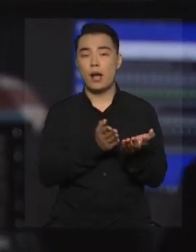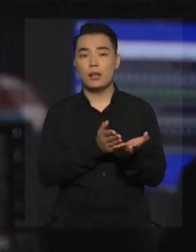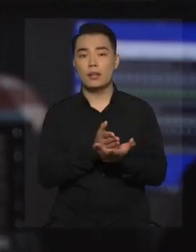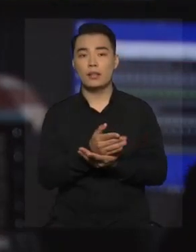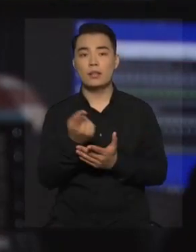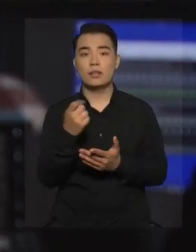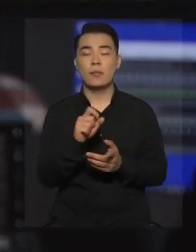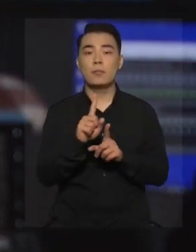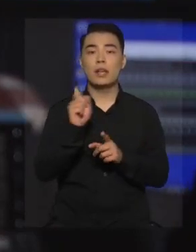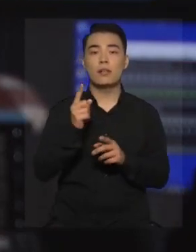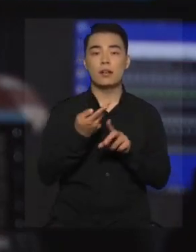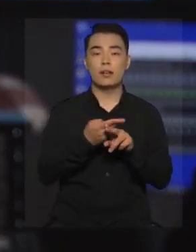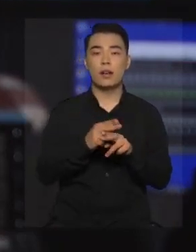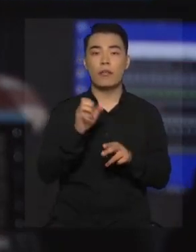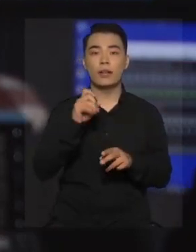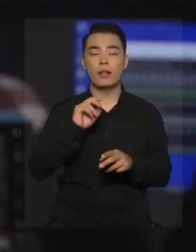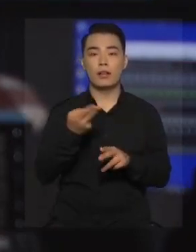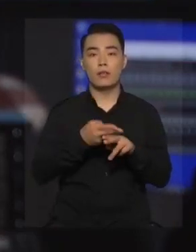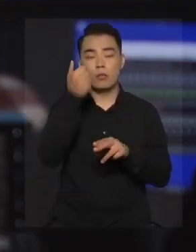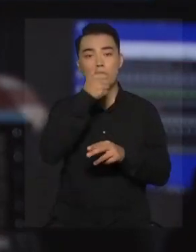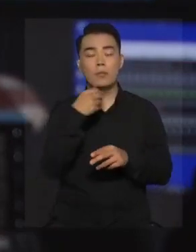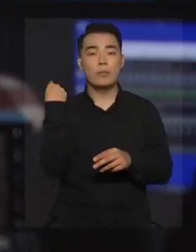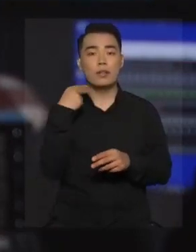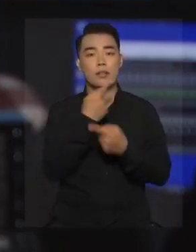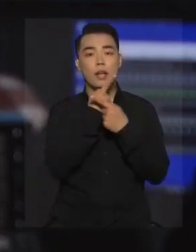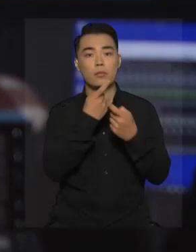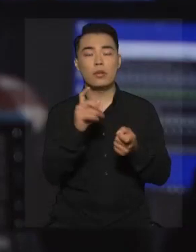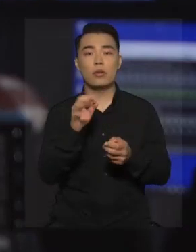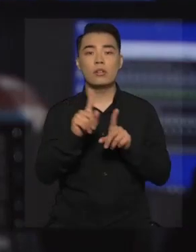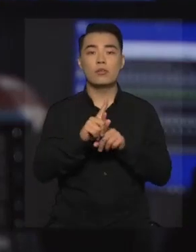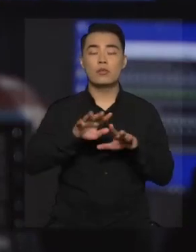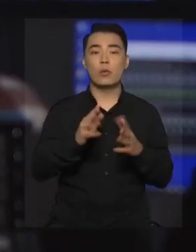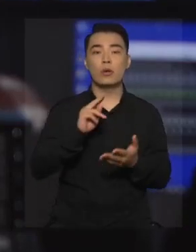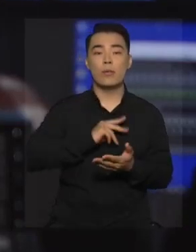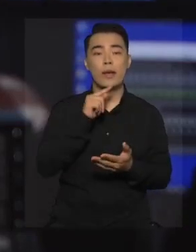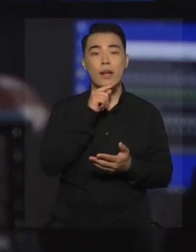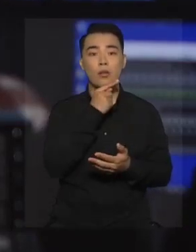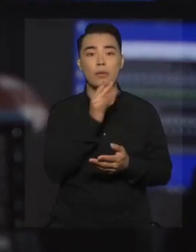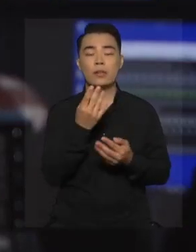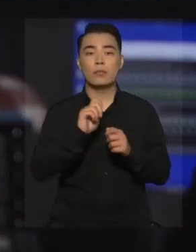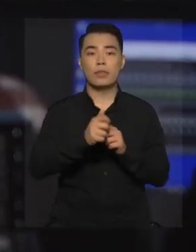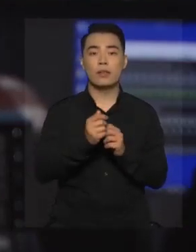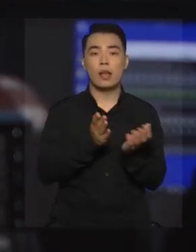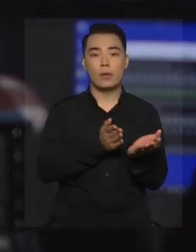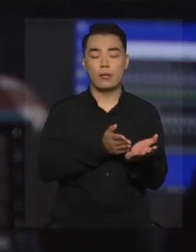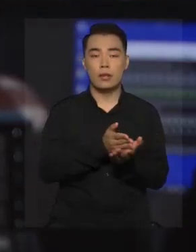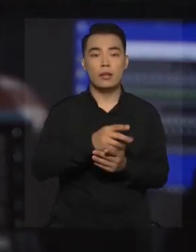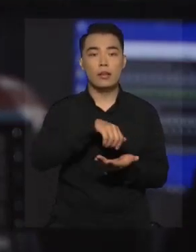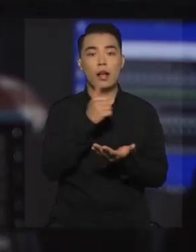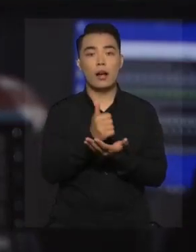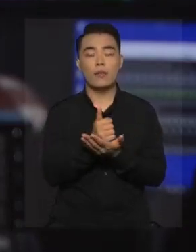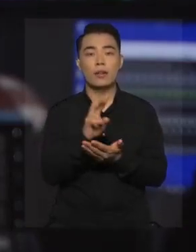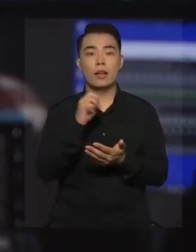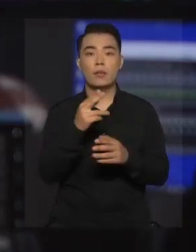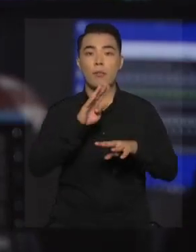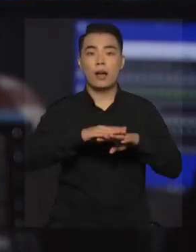за первый квартал этого года. Президента проинформировали о ситуации в экономике и финансовом секторе. Глава Нацбанка